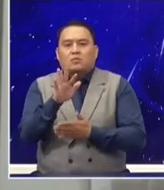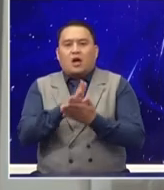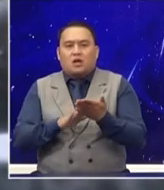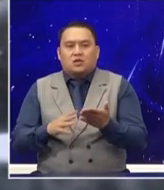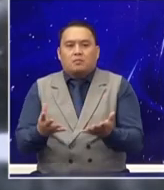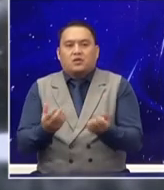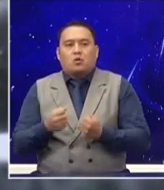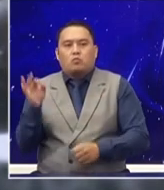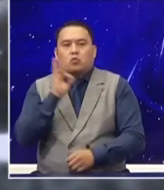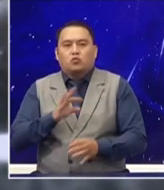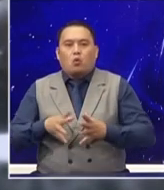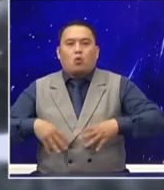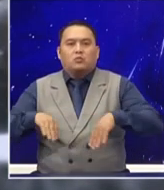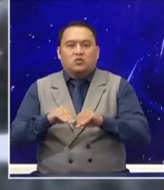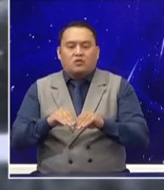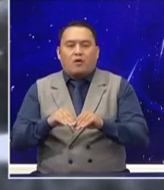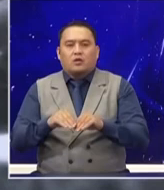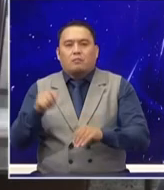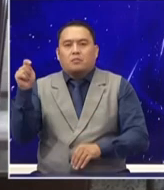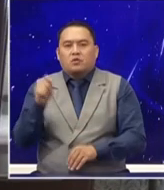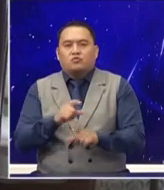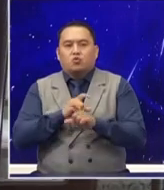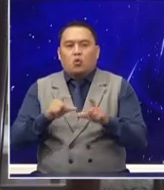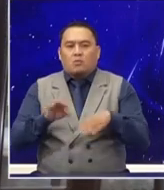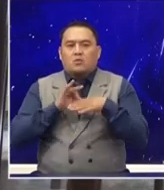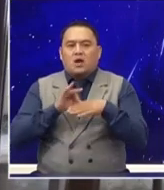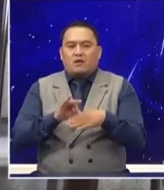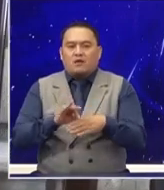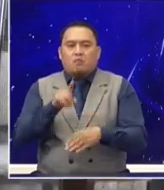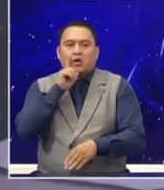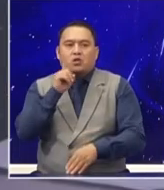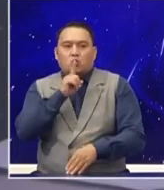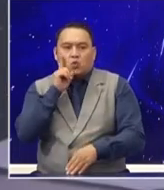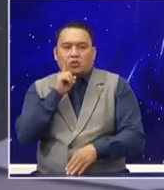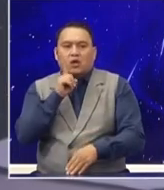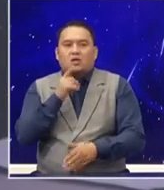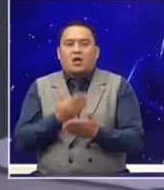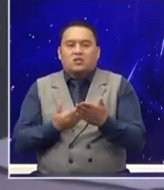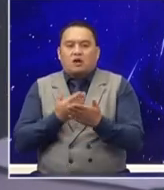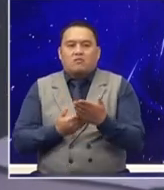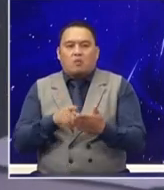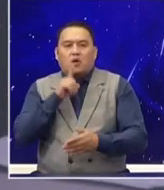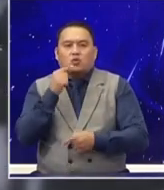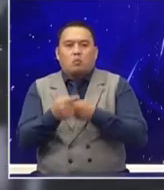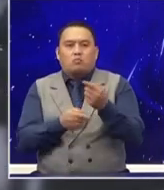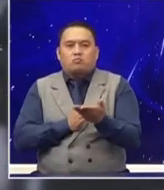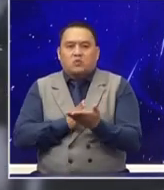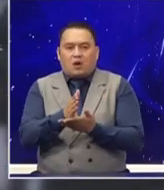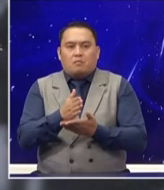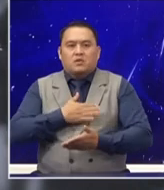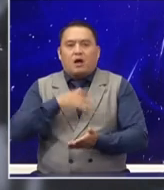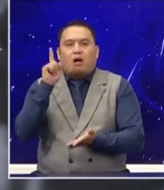продолжает приносить пользу обществу, нередко посещает школы и проводит встречи с молодежью. Наставить молодое поколение на правильный путь –